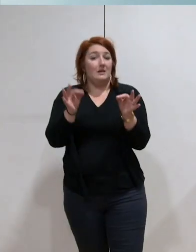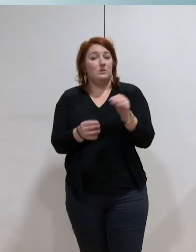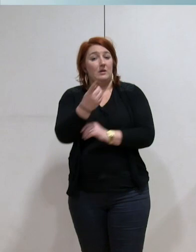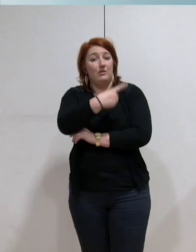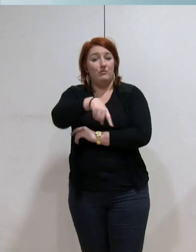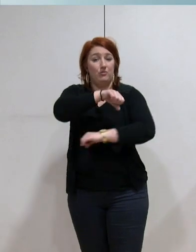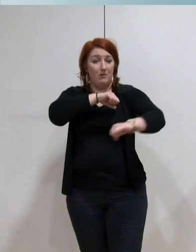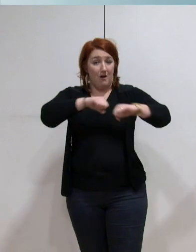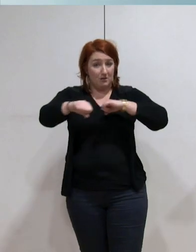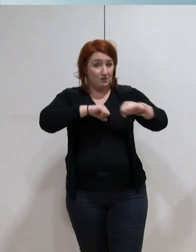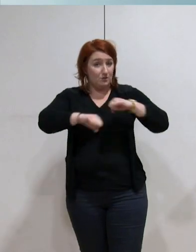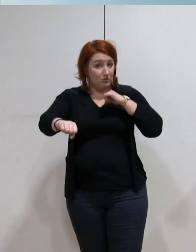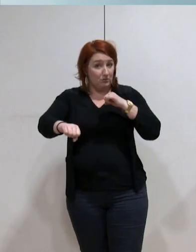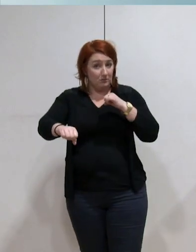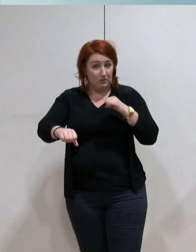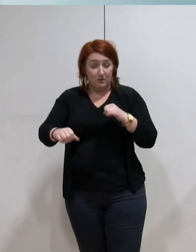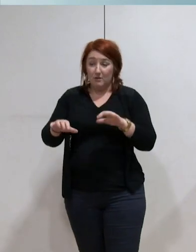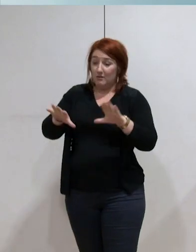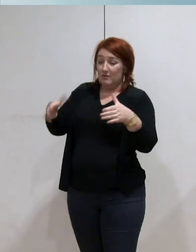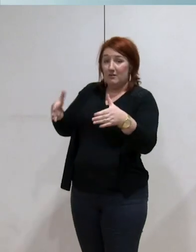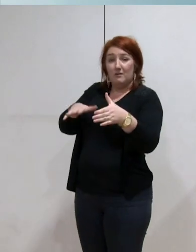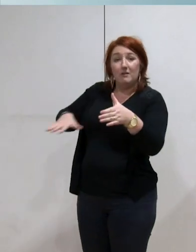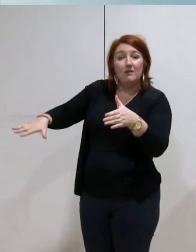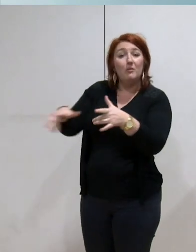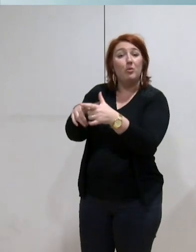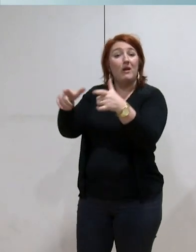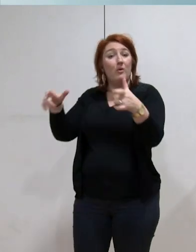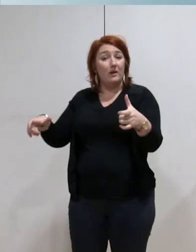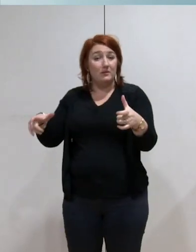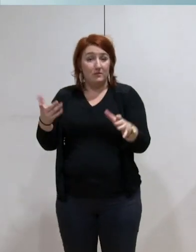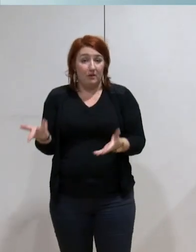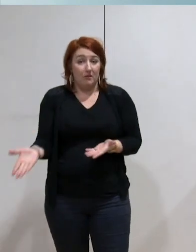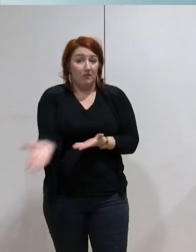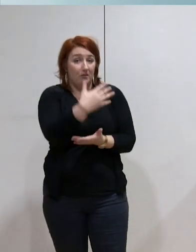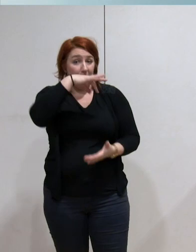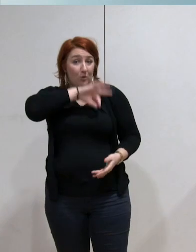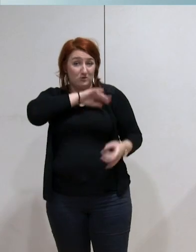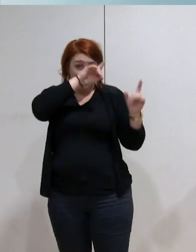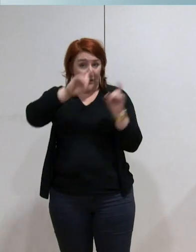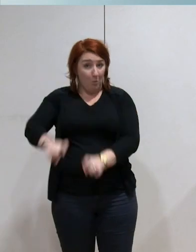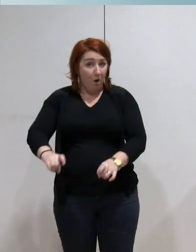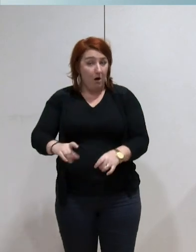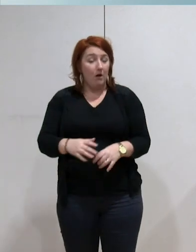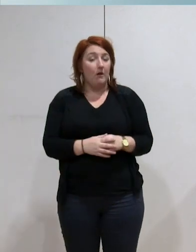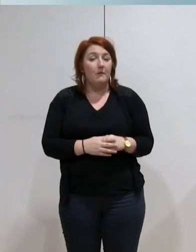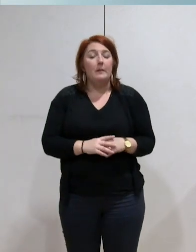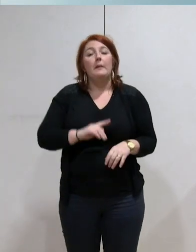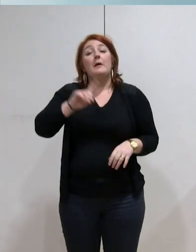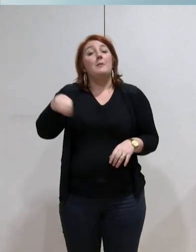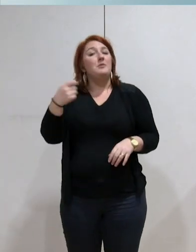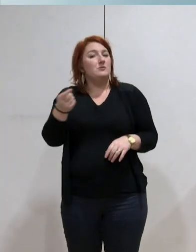substantielle pour la collectivité j'ajoute dans la catégorie des pertes recette